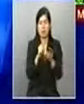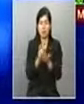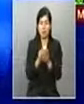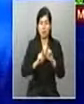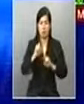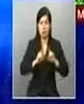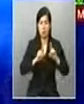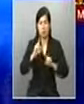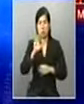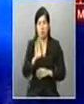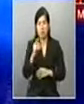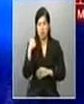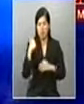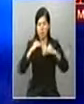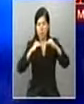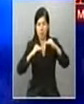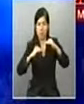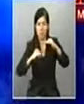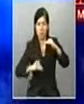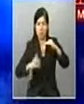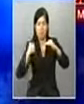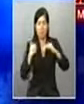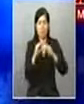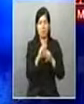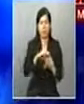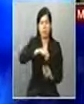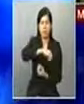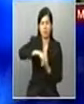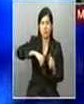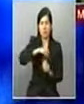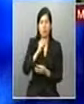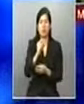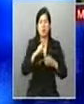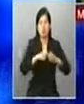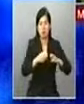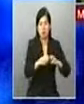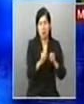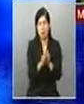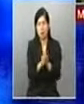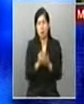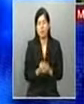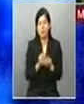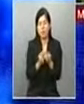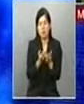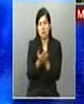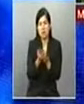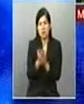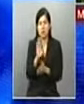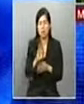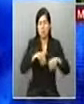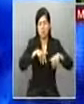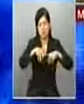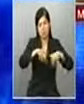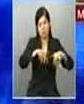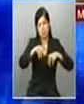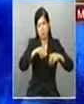ที่จะย่อลงไปได้ต่อจากสภาวะเศรษฐกิจแล้วก็การบริโภคภาคเอกชนที่ชะลอตัวนะครับและ